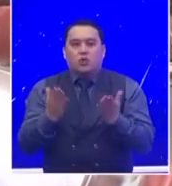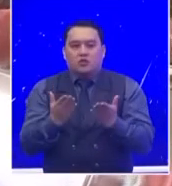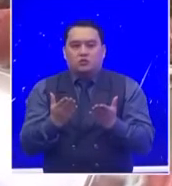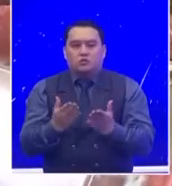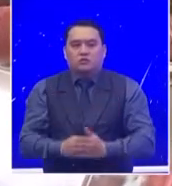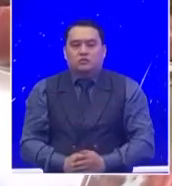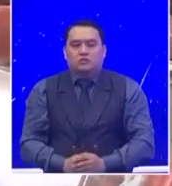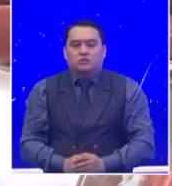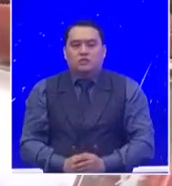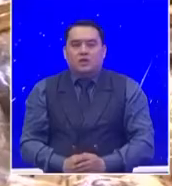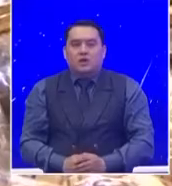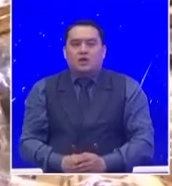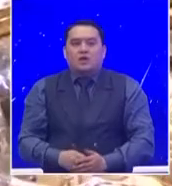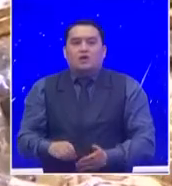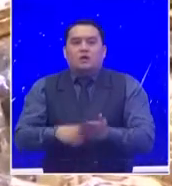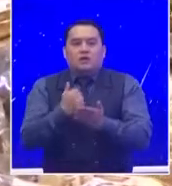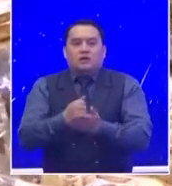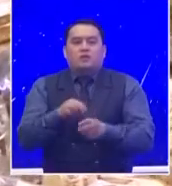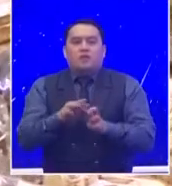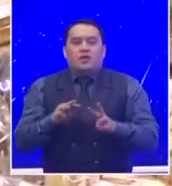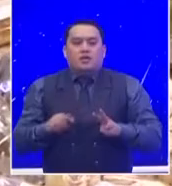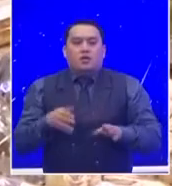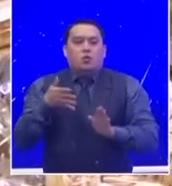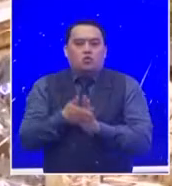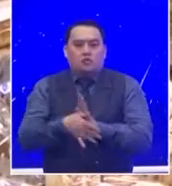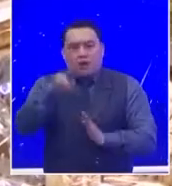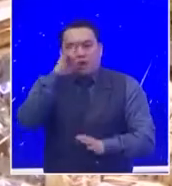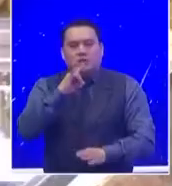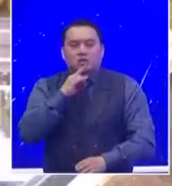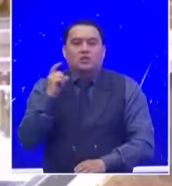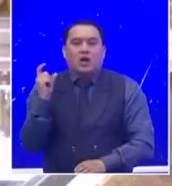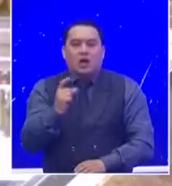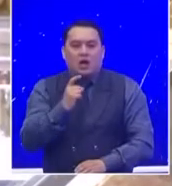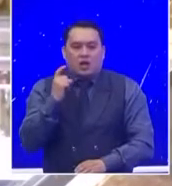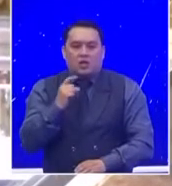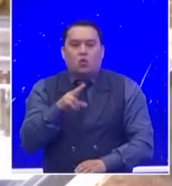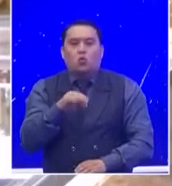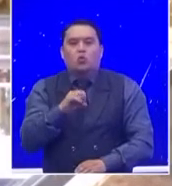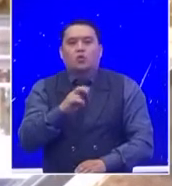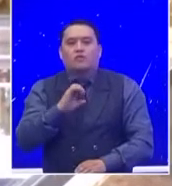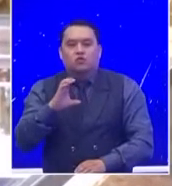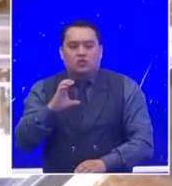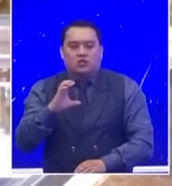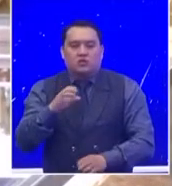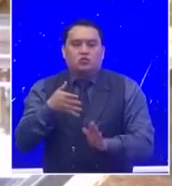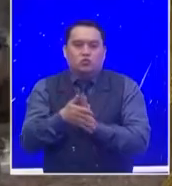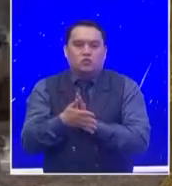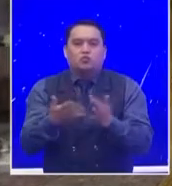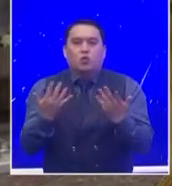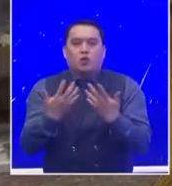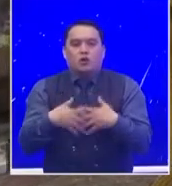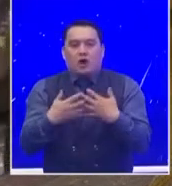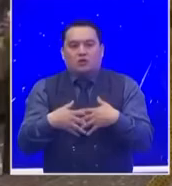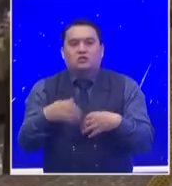ситуацию, ответил он. Также вице-министр не смог назвать ущерб казахстанской экономике из-за пандемии коронавируса. По его словам, ведутся расчеты